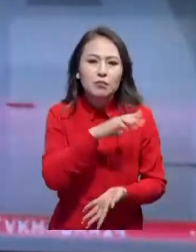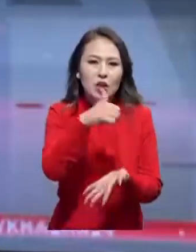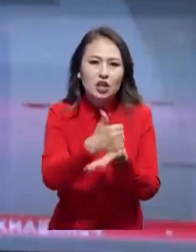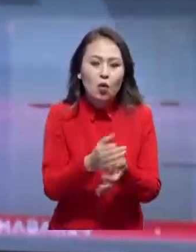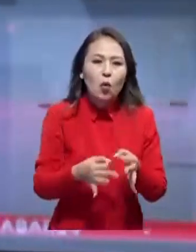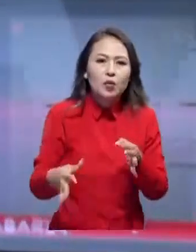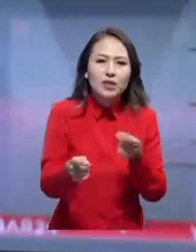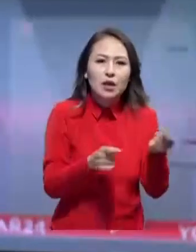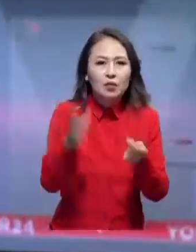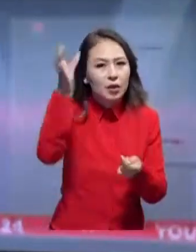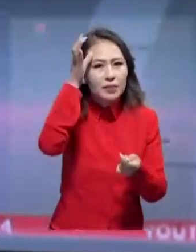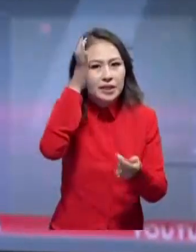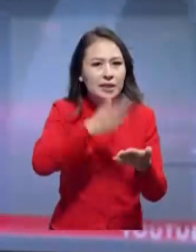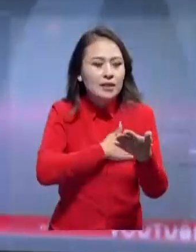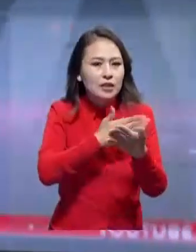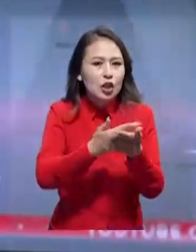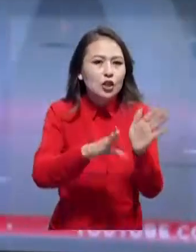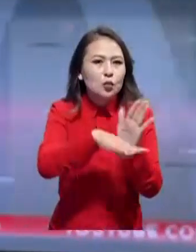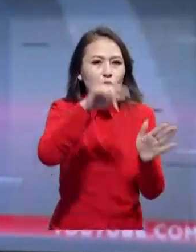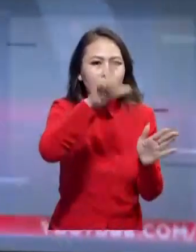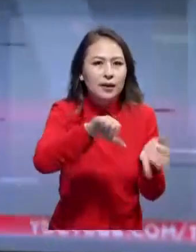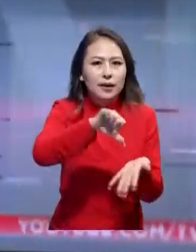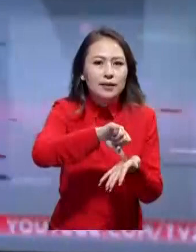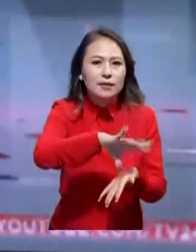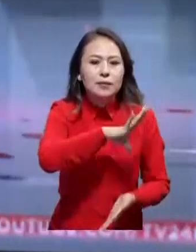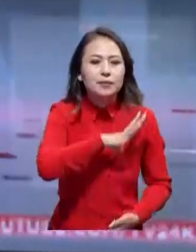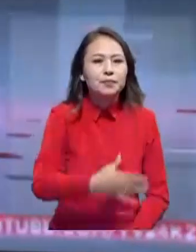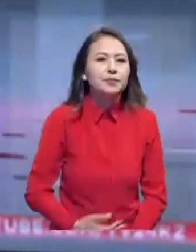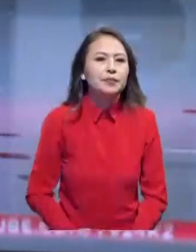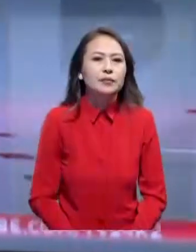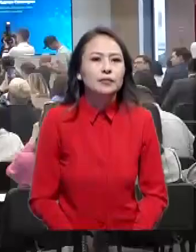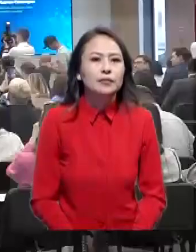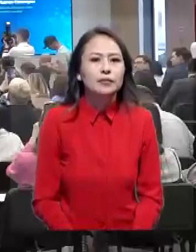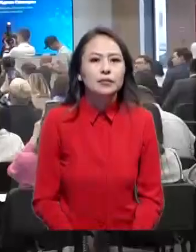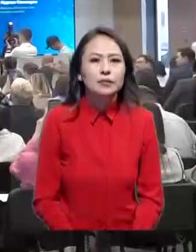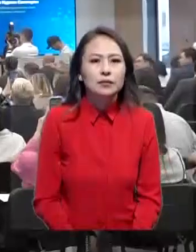басшылығы, облыс әкімі, ғалымдар мен белсенділер және депутаттар қатысты.